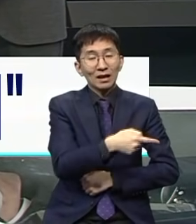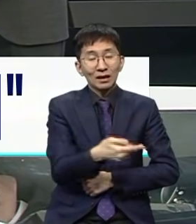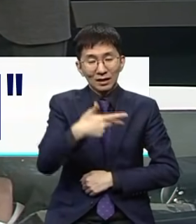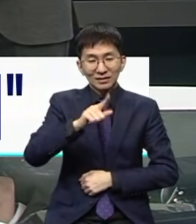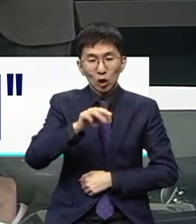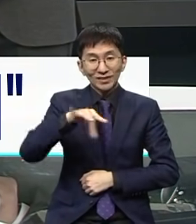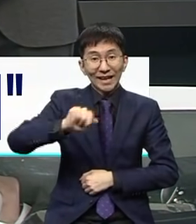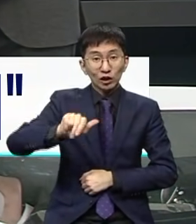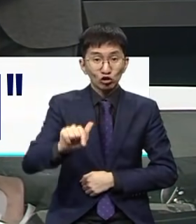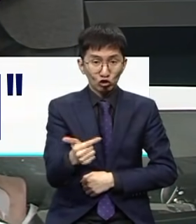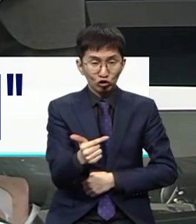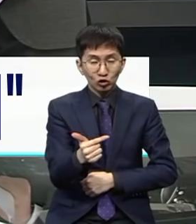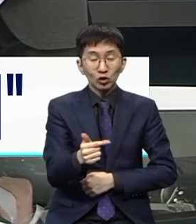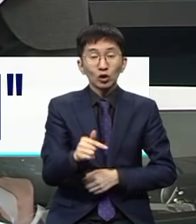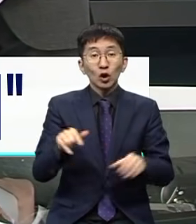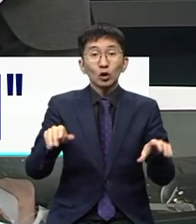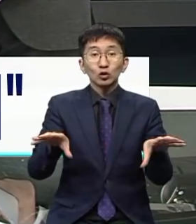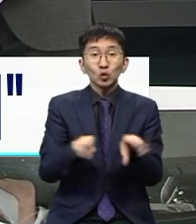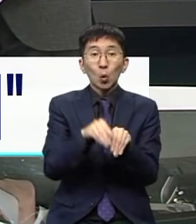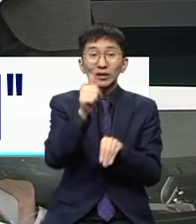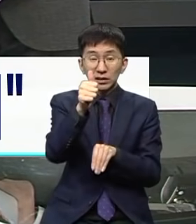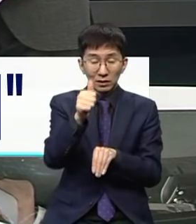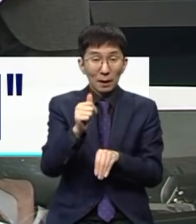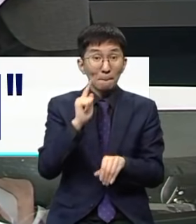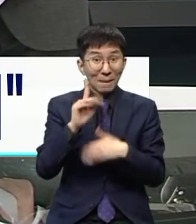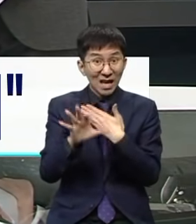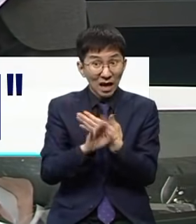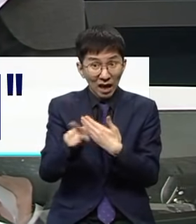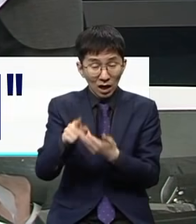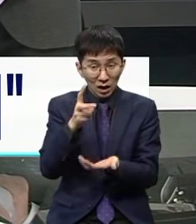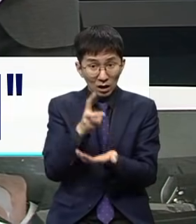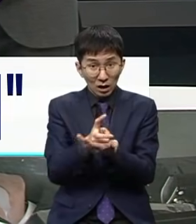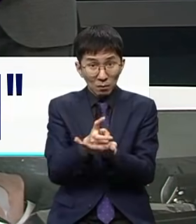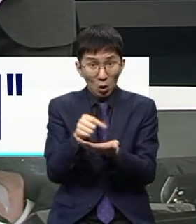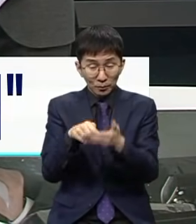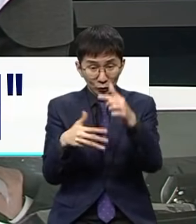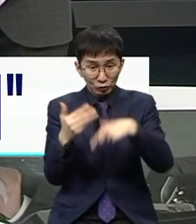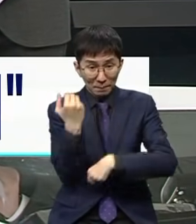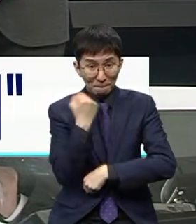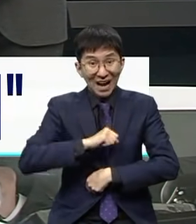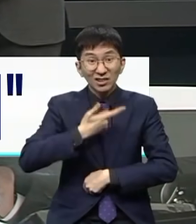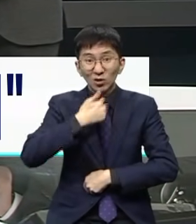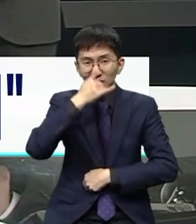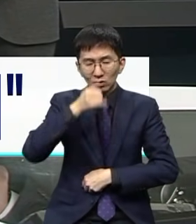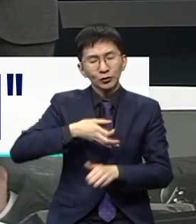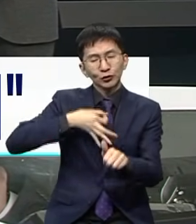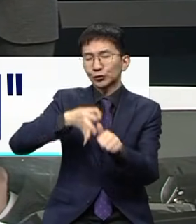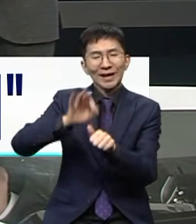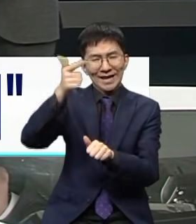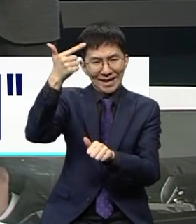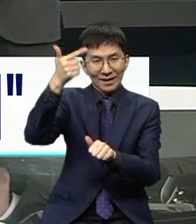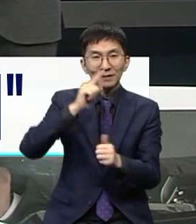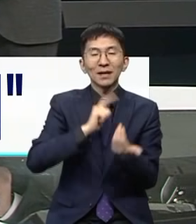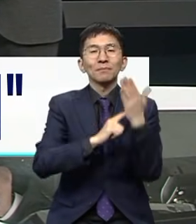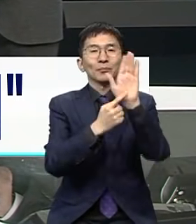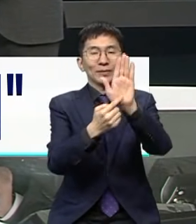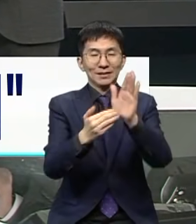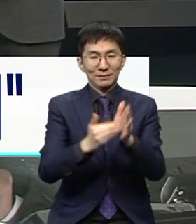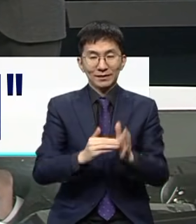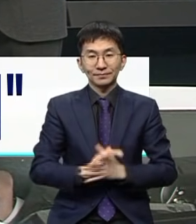정세균 국무총리는 방역수칙을 위반한 업소는 지원금 대상에서 제외할 거라고 밝혔습니다. 고정현